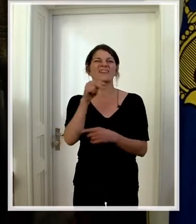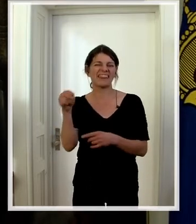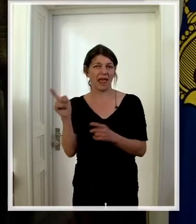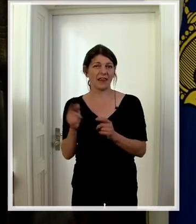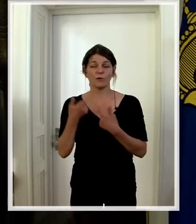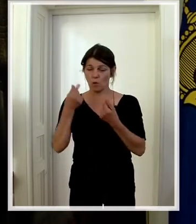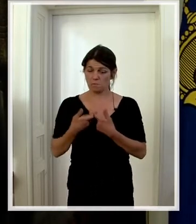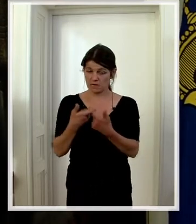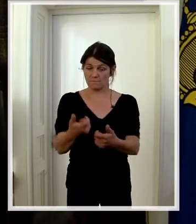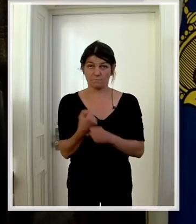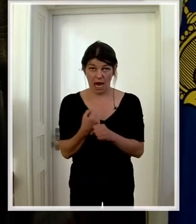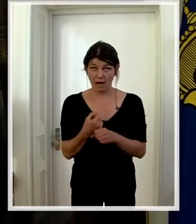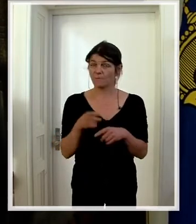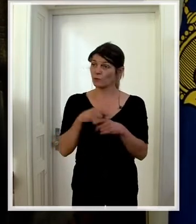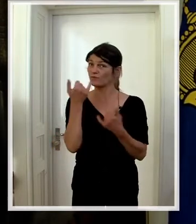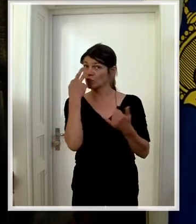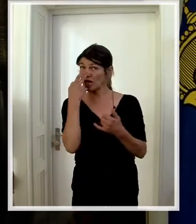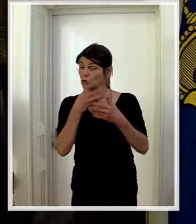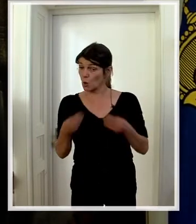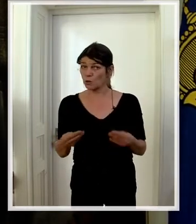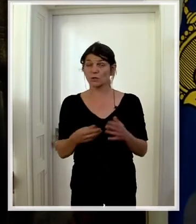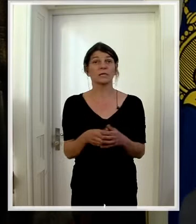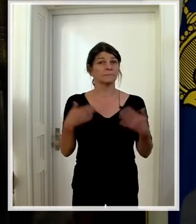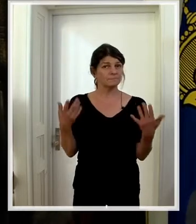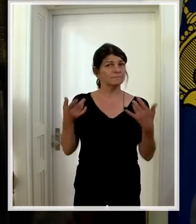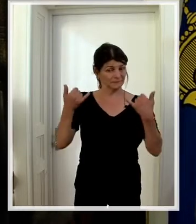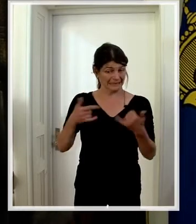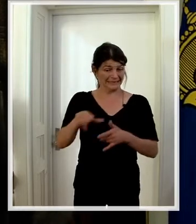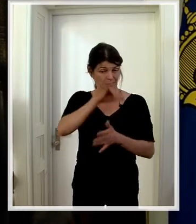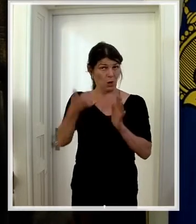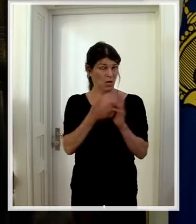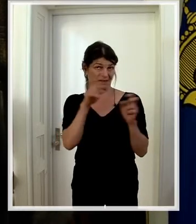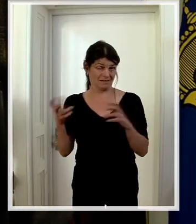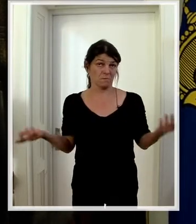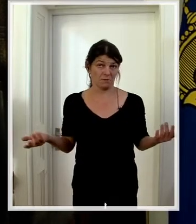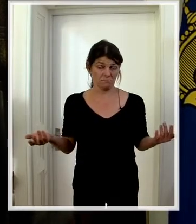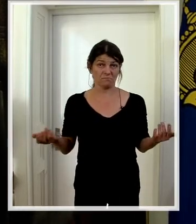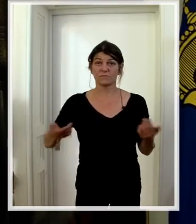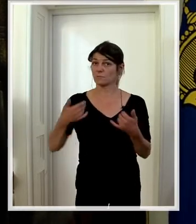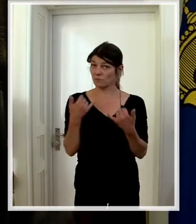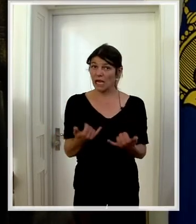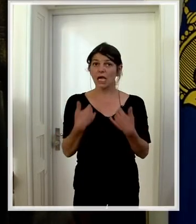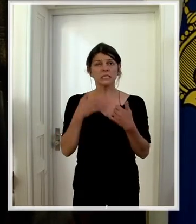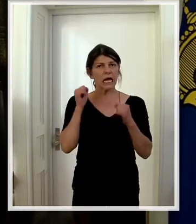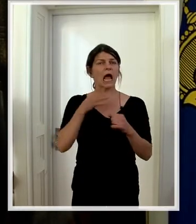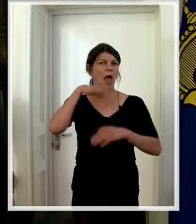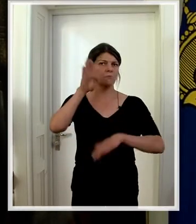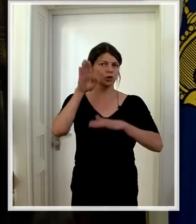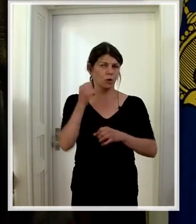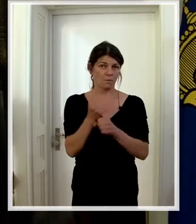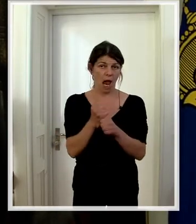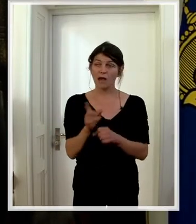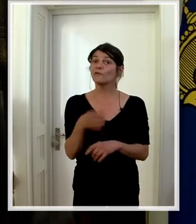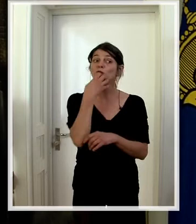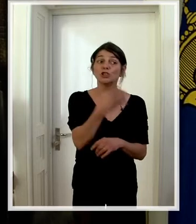dem Perimeter. Das ist der Projektperimeter und über das können wir jetzt auch abstimmen. Dass es für